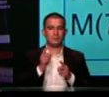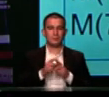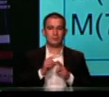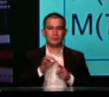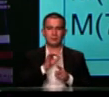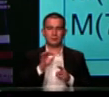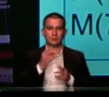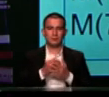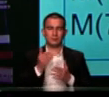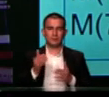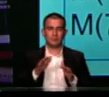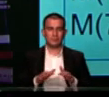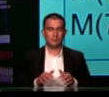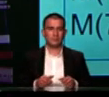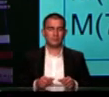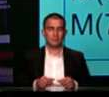matnimizni